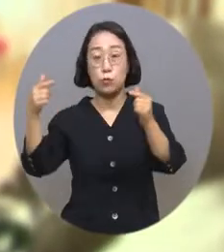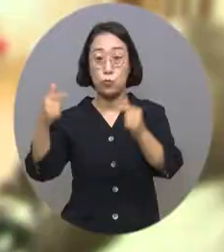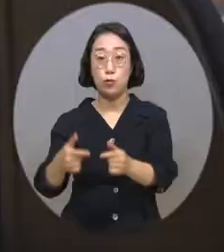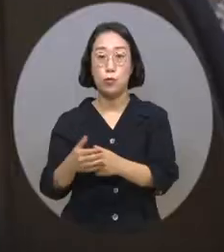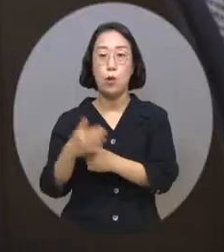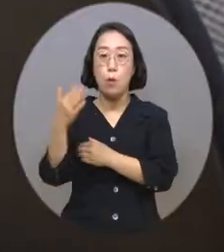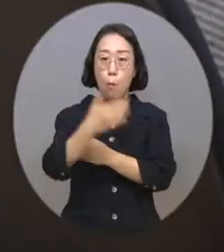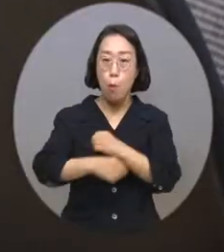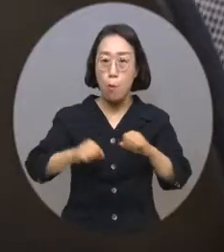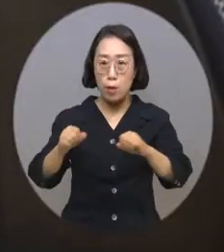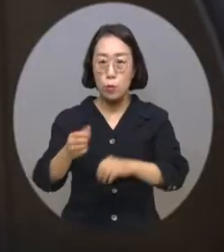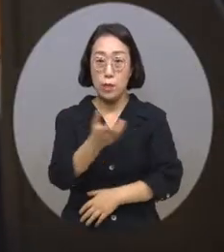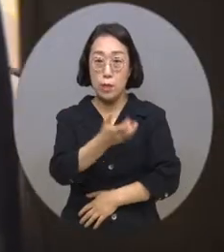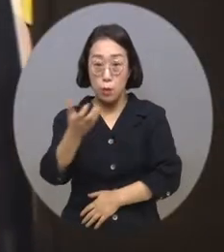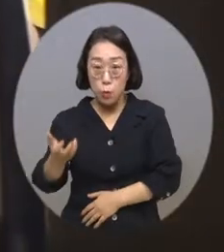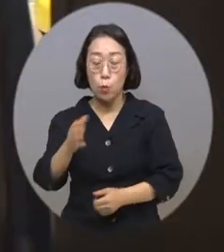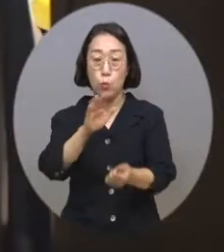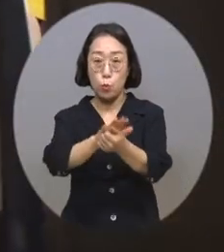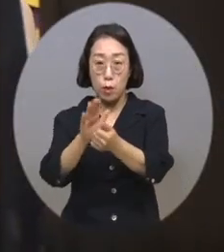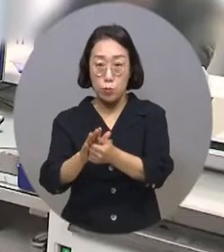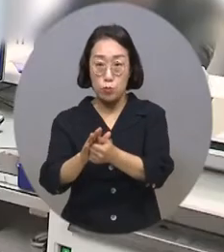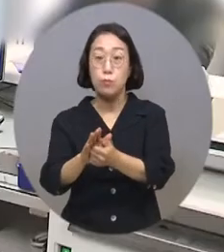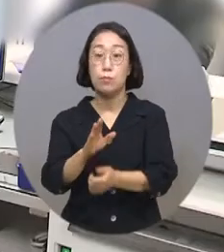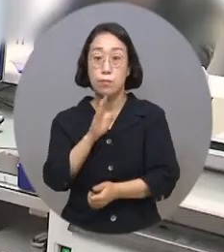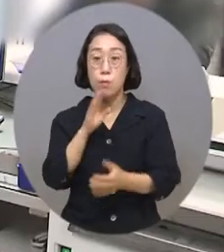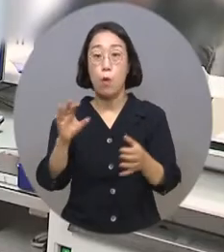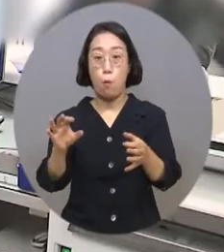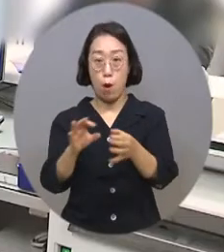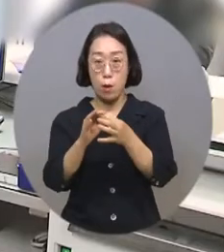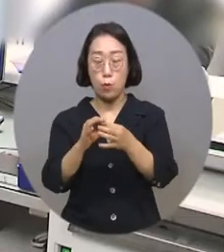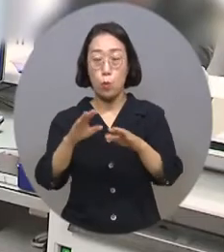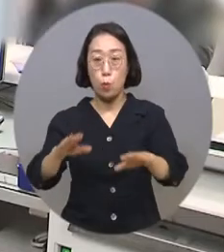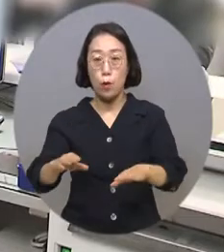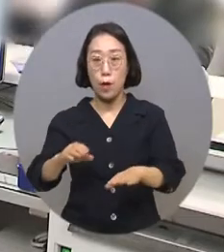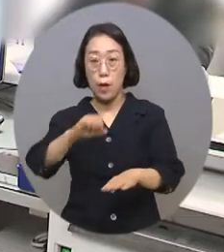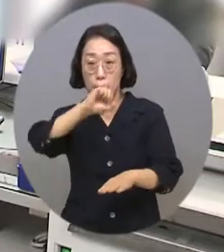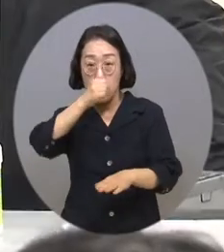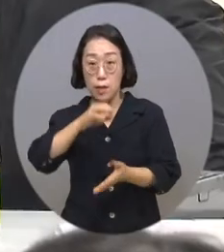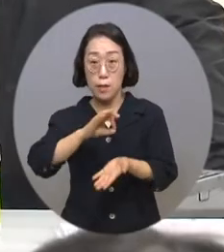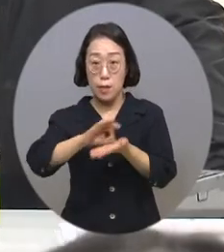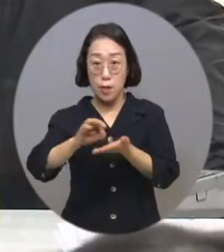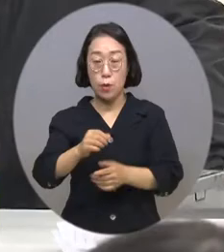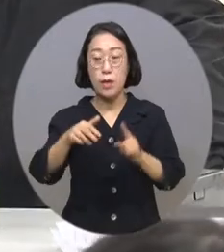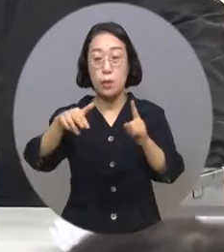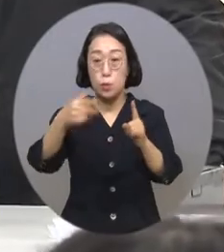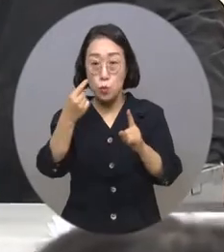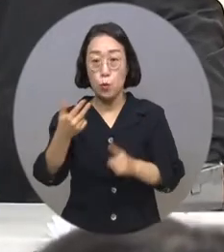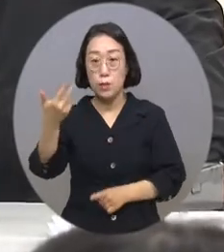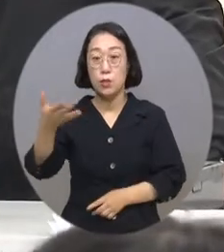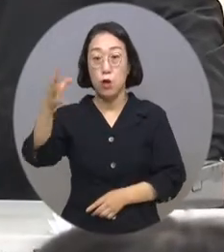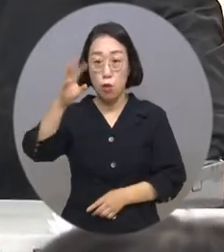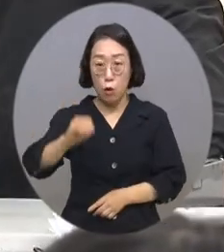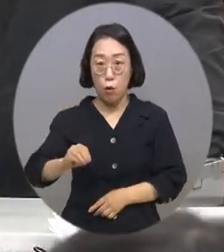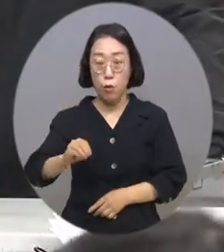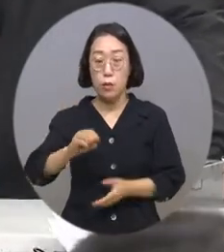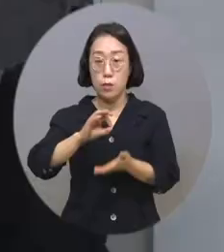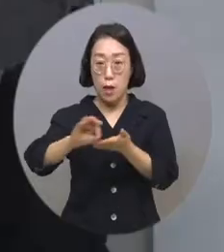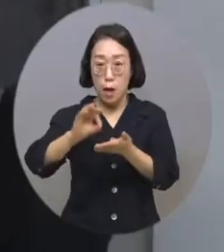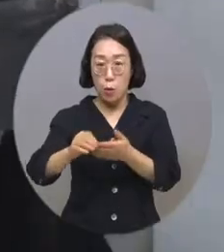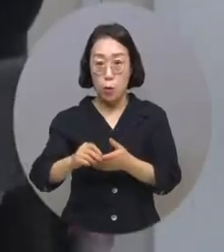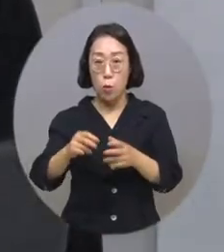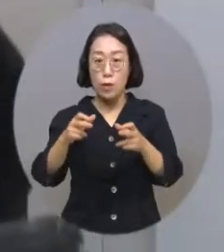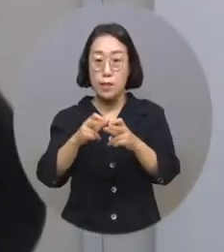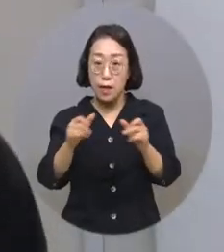활동 이동 보조 를 지원하는 제도입니다 올해 예산은 약 1조 7000억원에 달할 정도 많은 장애인들이